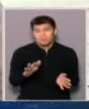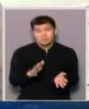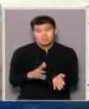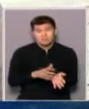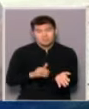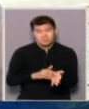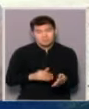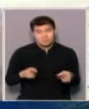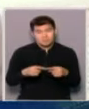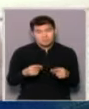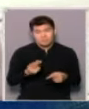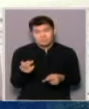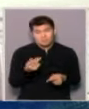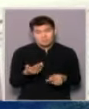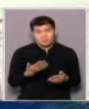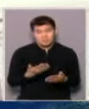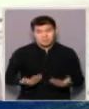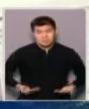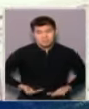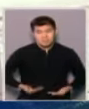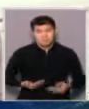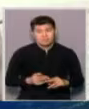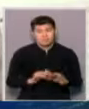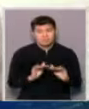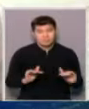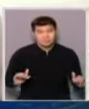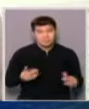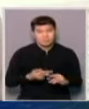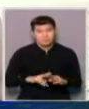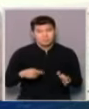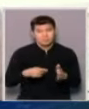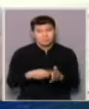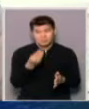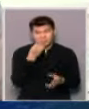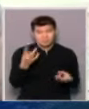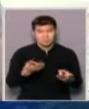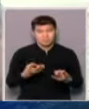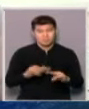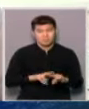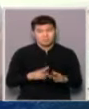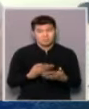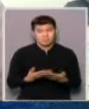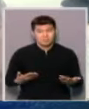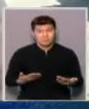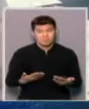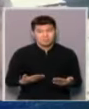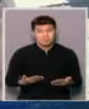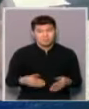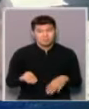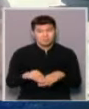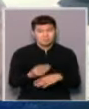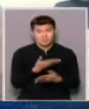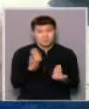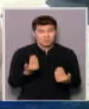Мен арендада төлеймін. Квартирам бар, тұрады. Бала шағама тамақ беруім керек, бала оқып отырмын. Жолдасым